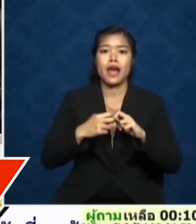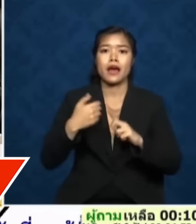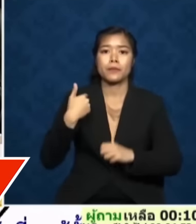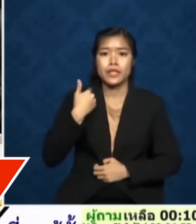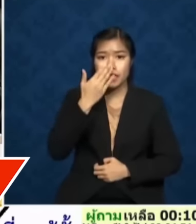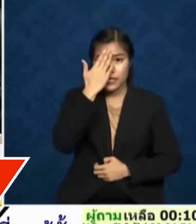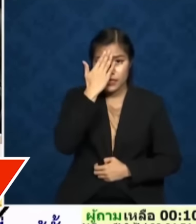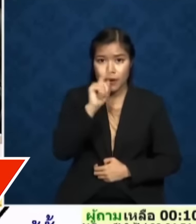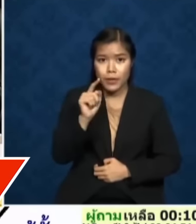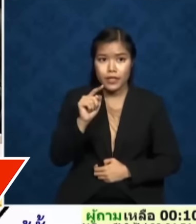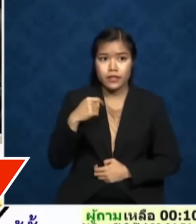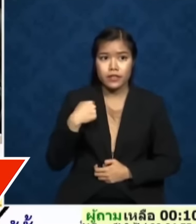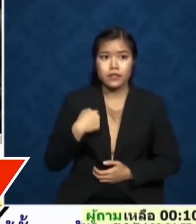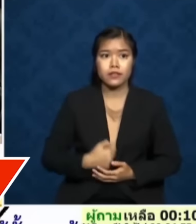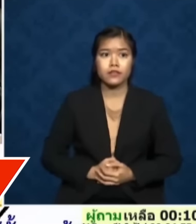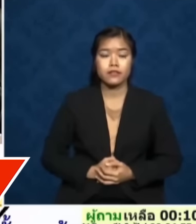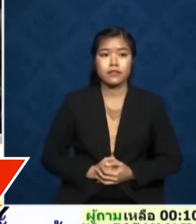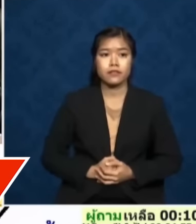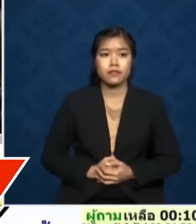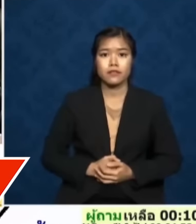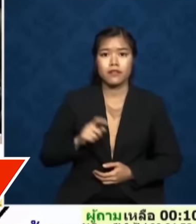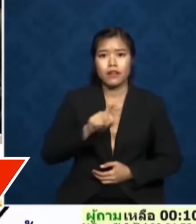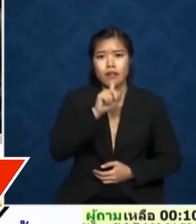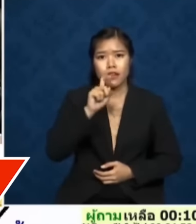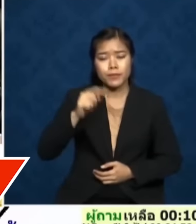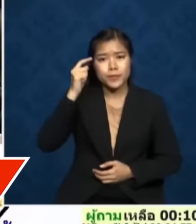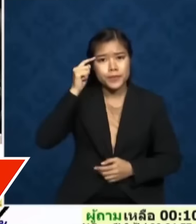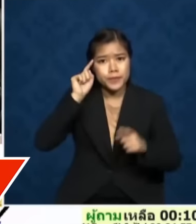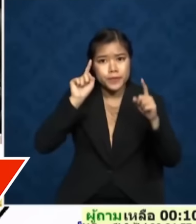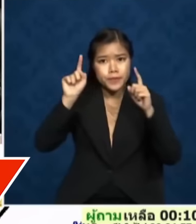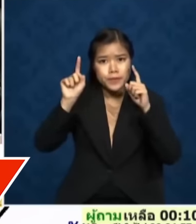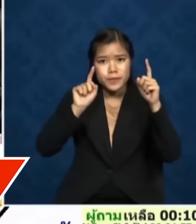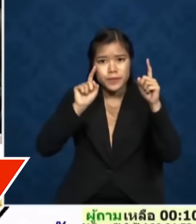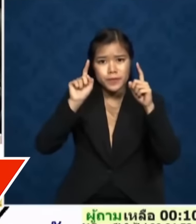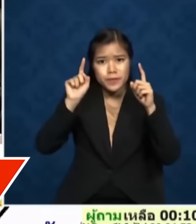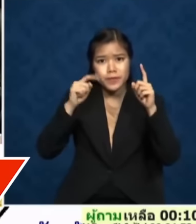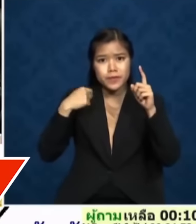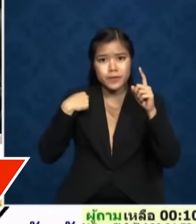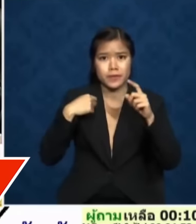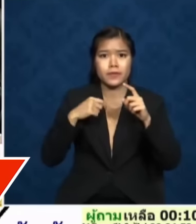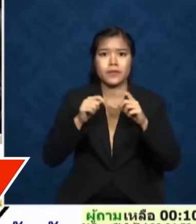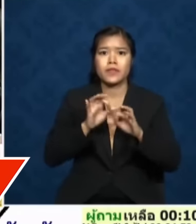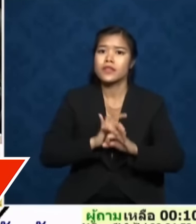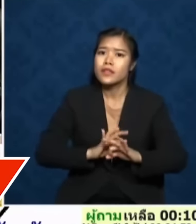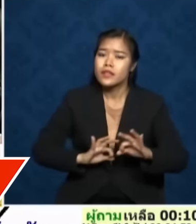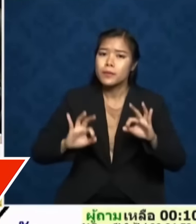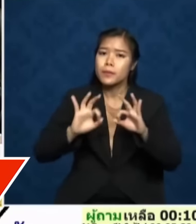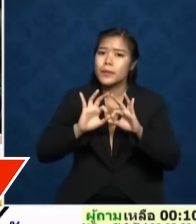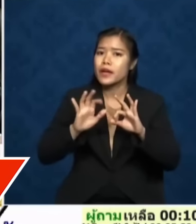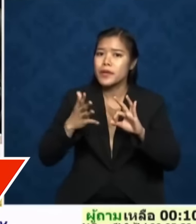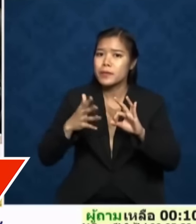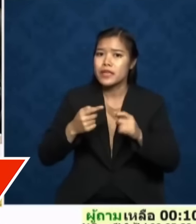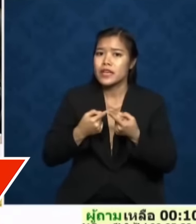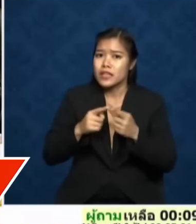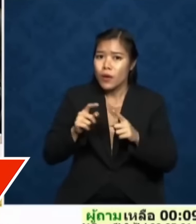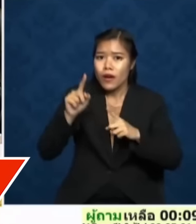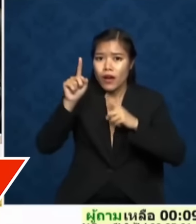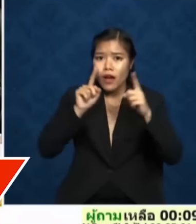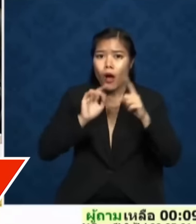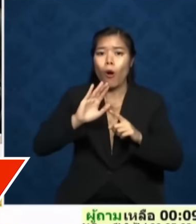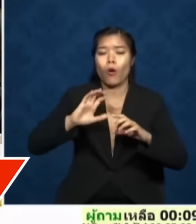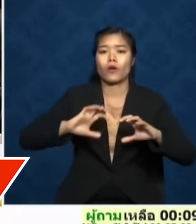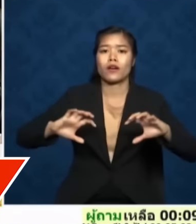ที่กังวลมากเกินจำเป็นโดยไม่จำเป็นของรัฐบ